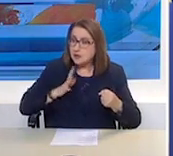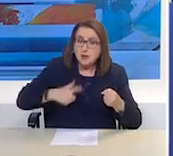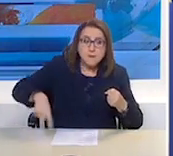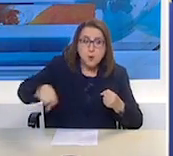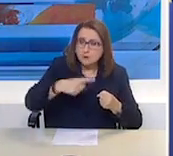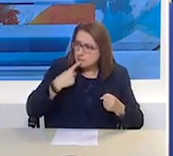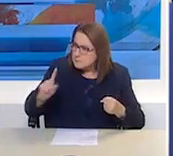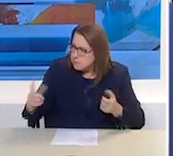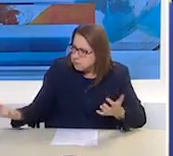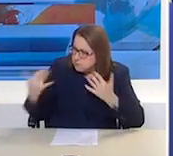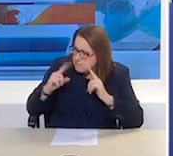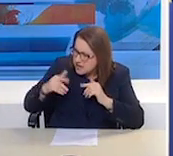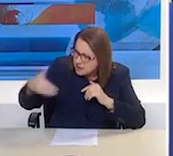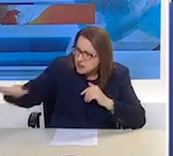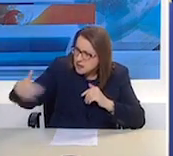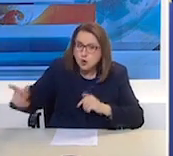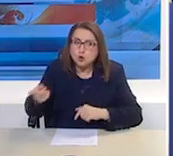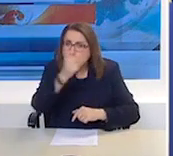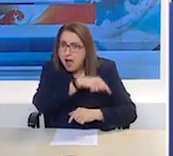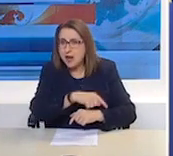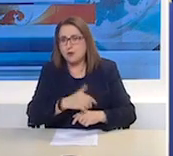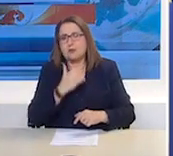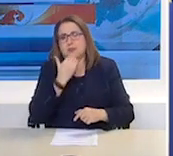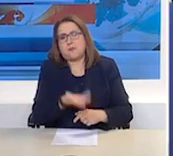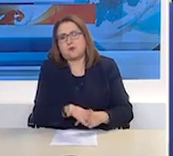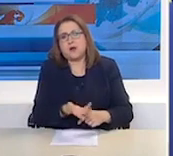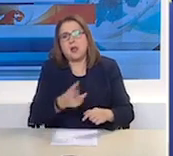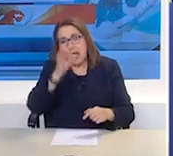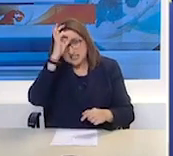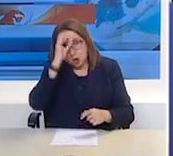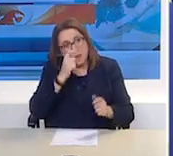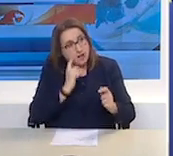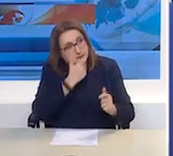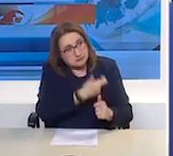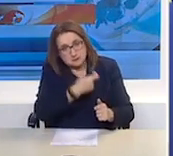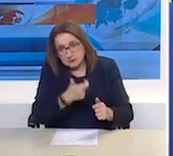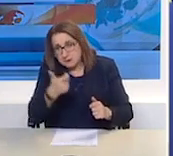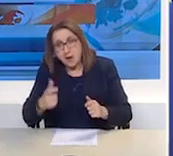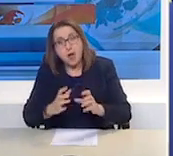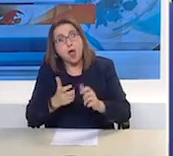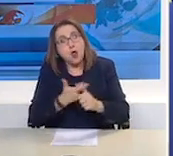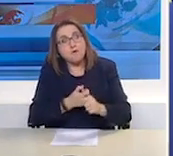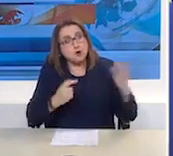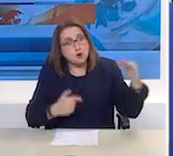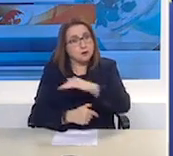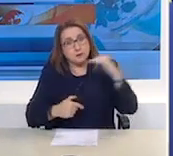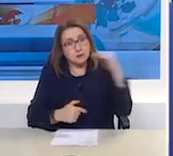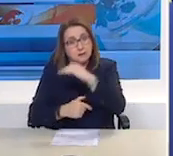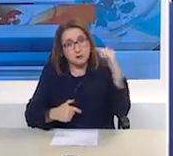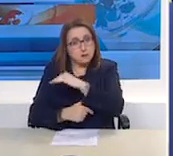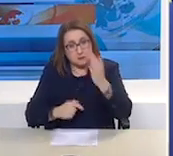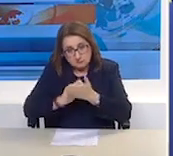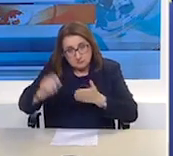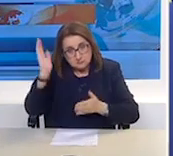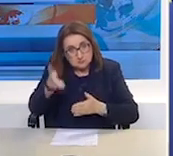να εφαρμόζουν τους κανόνες, ούτε μπορεί σε κάθε λεωφορείο ή σε κάθε μέσο μαζική μεταφοράς να υπάρχει ένας αστυνομικός που κόβει πρόστιμα.